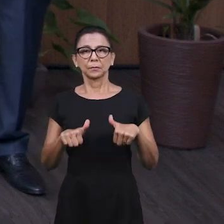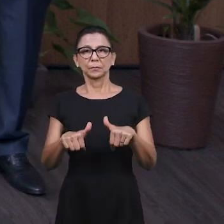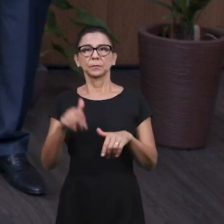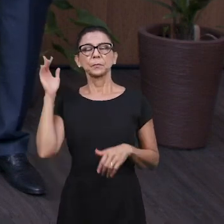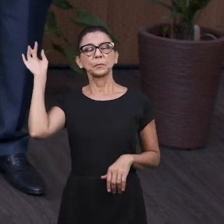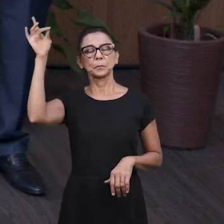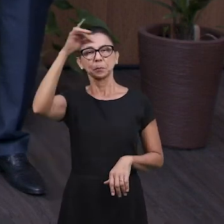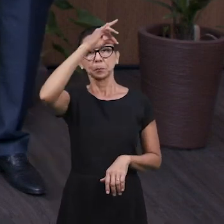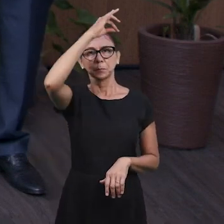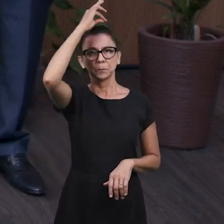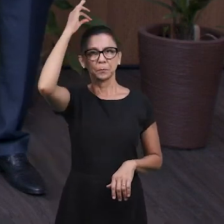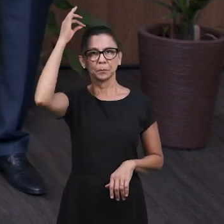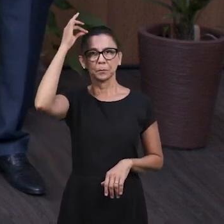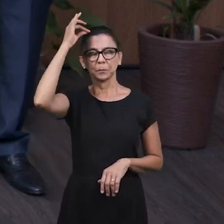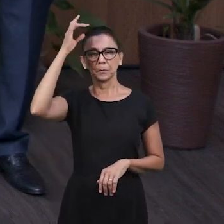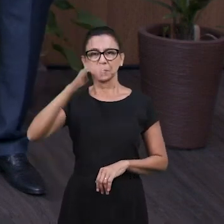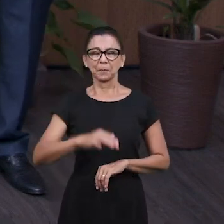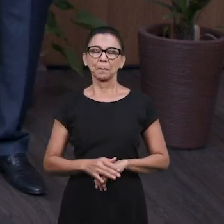Saint-Esprit.